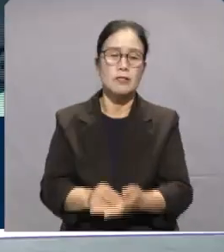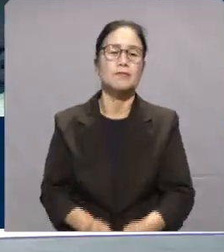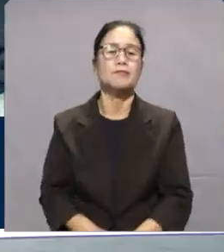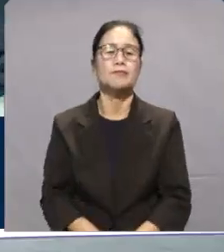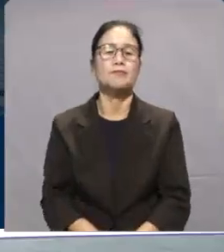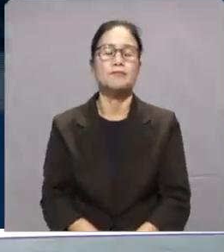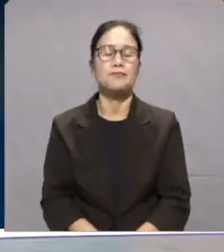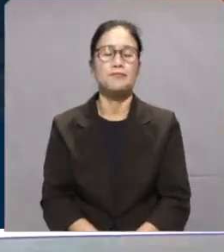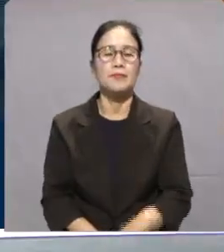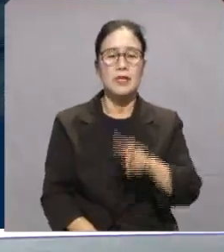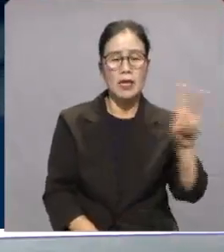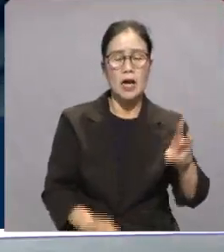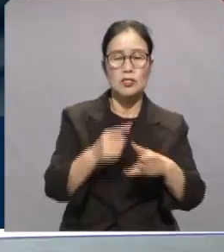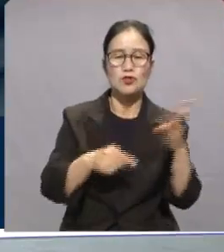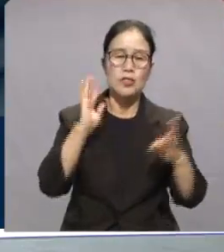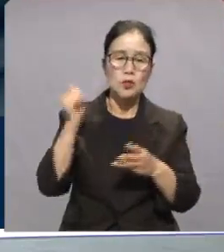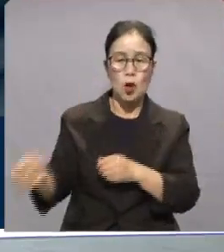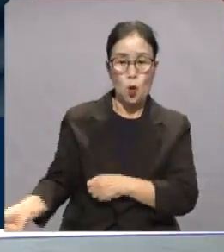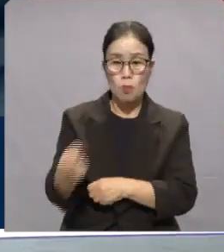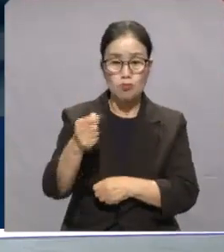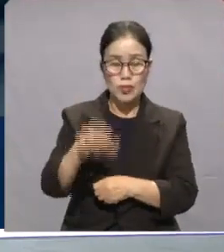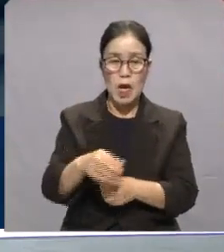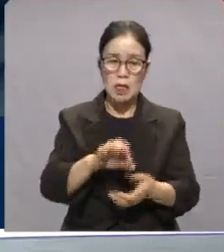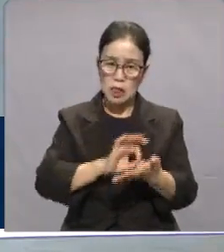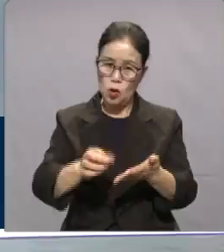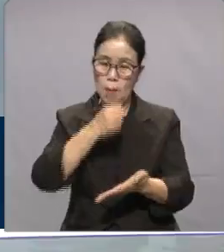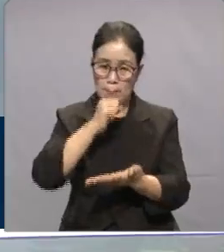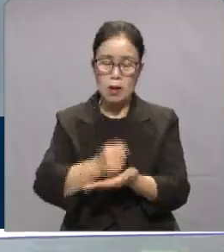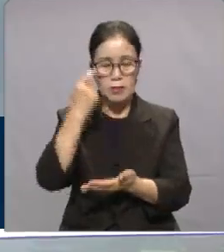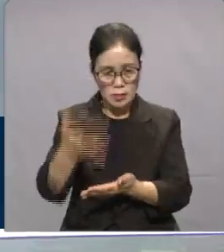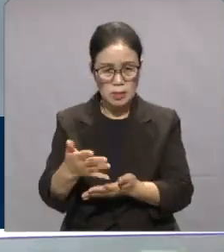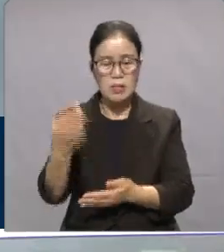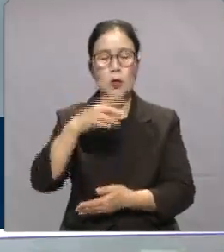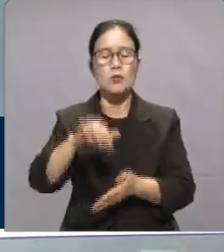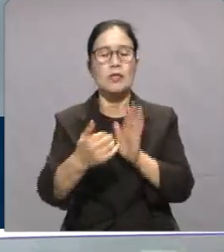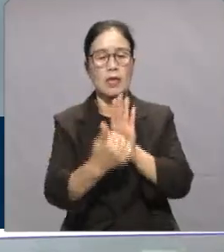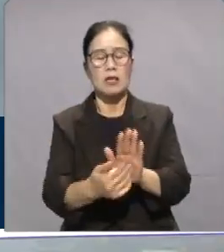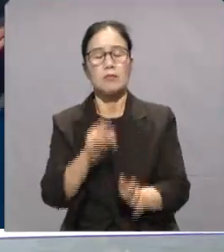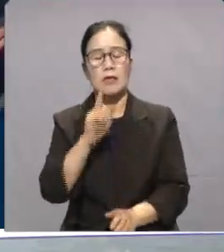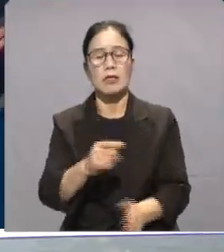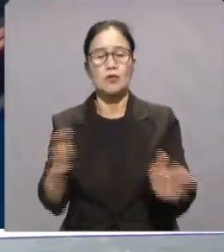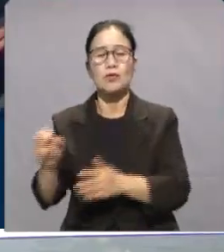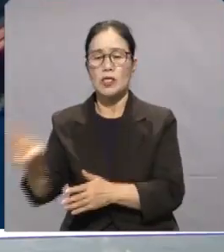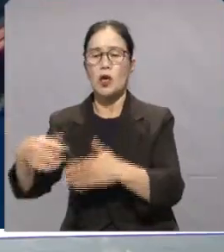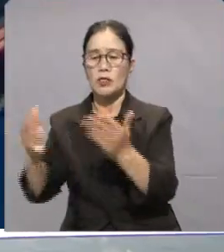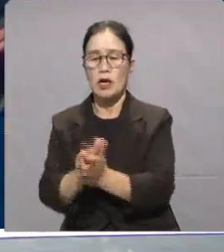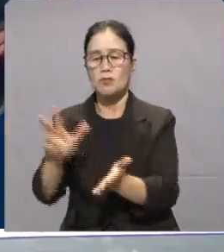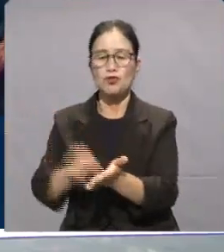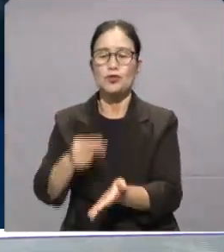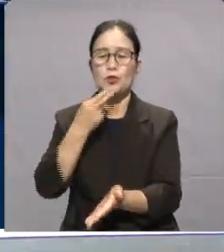올랐습니다. 야당은 윤 대통령의 골프장 이용이 적절했는지와 경호처의 대응을 지적했고, 여당은 문제될 게